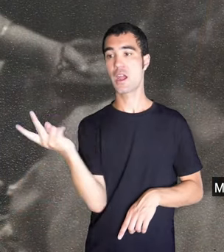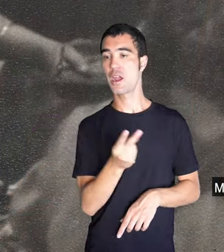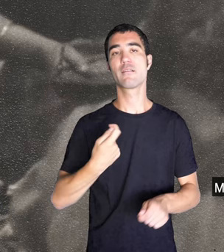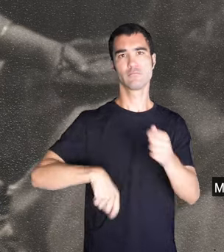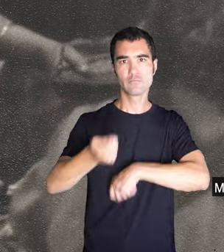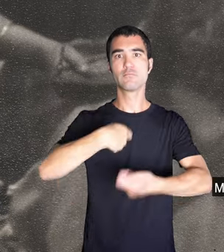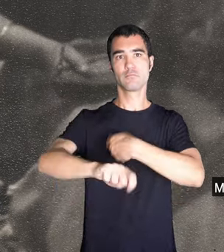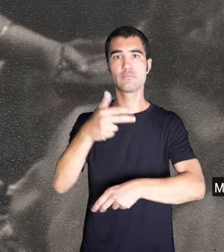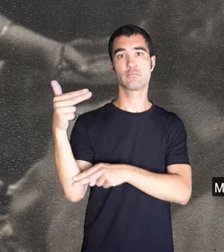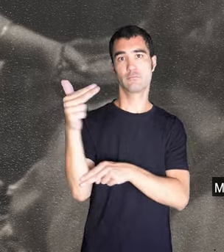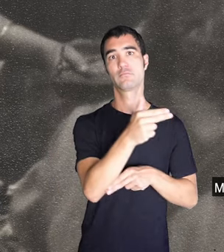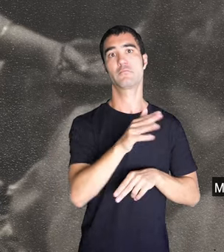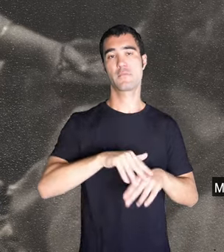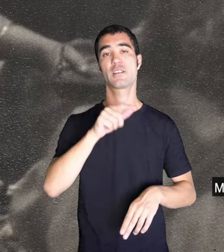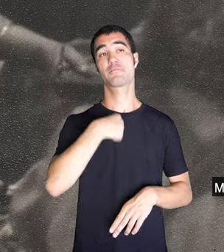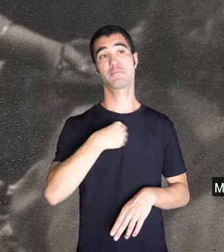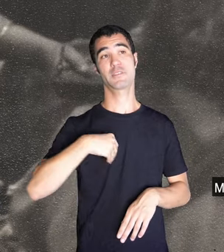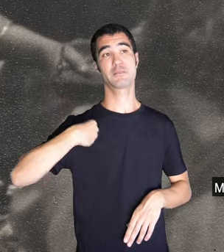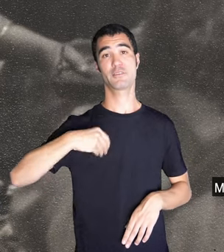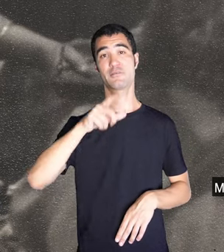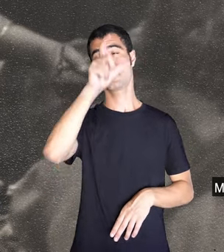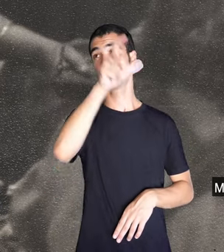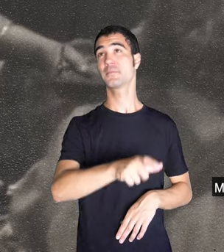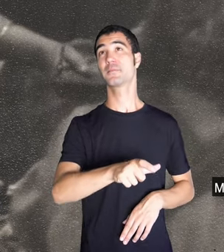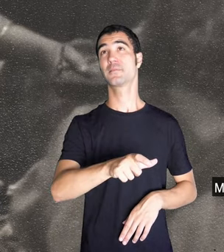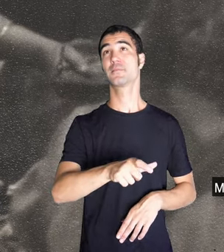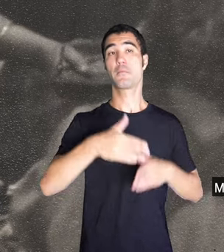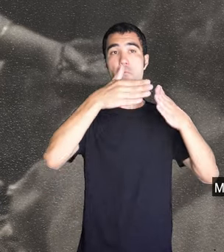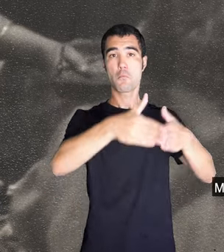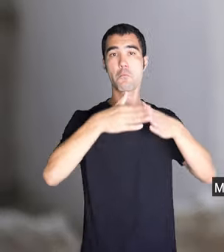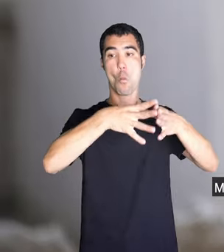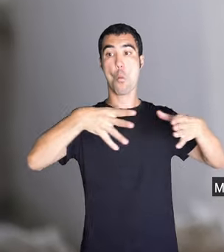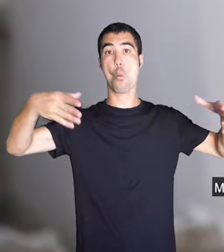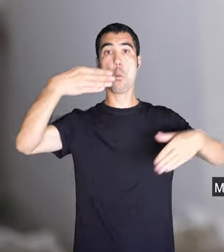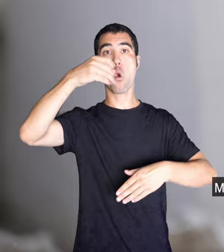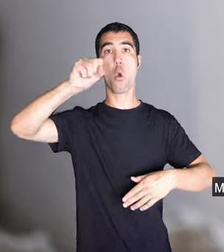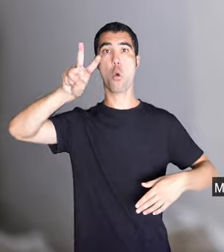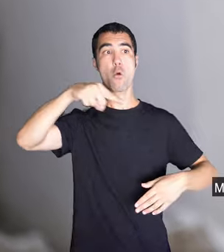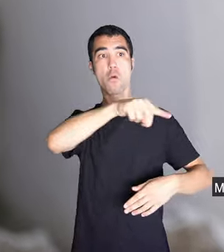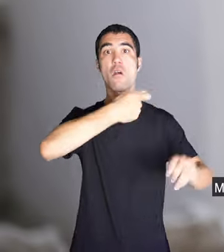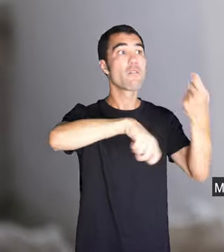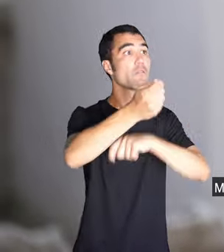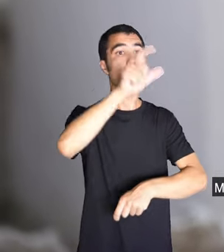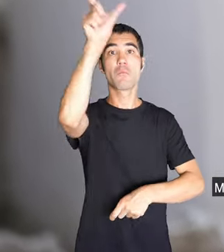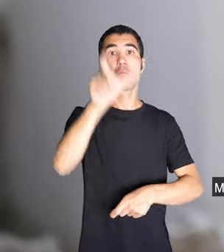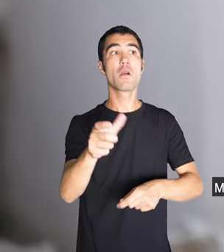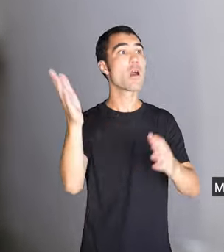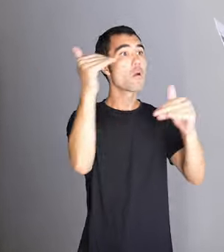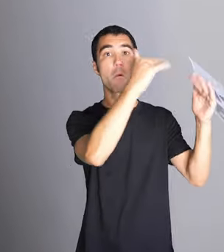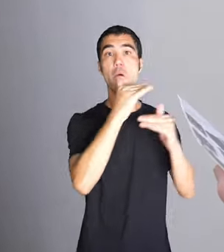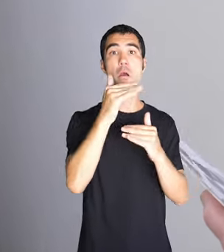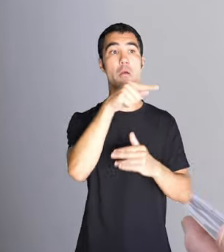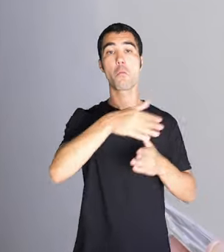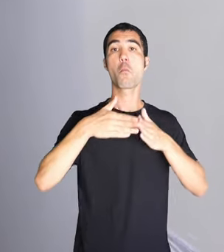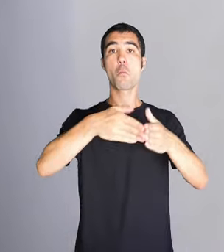els peix per aquesta barca de bau. Que no tenien venedores,